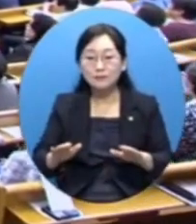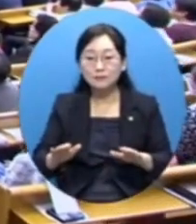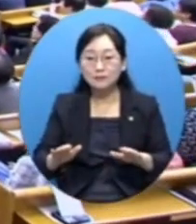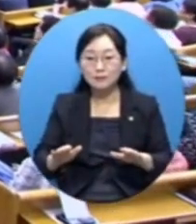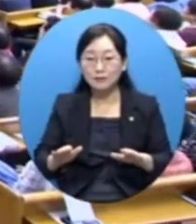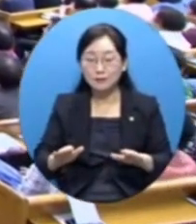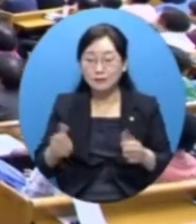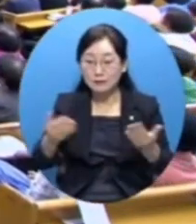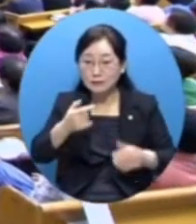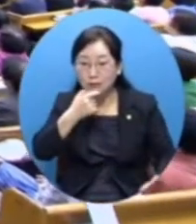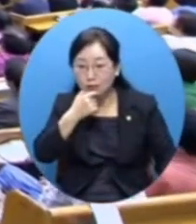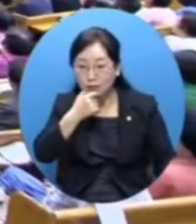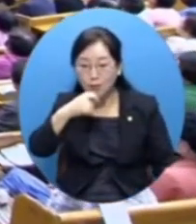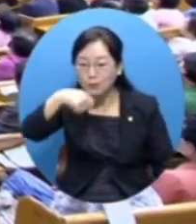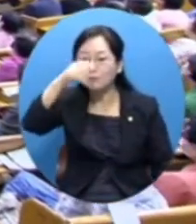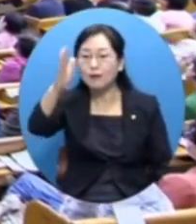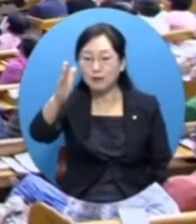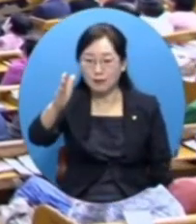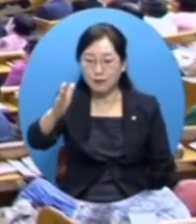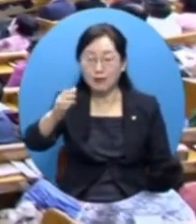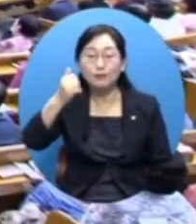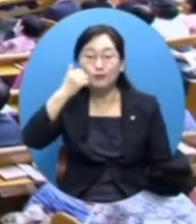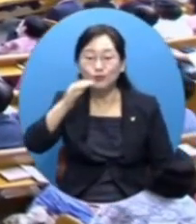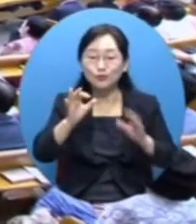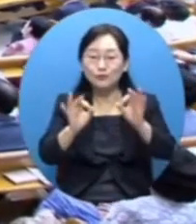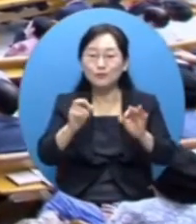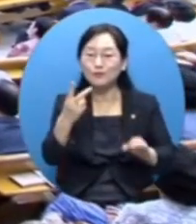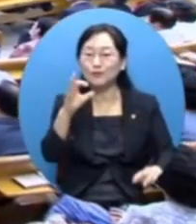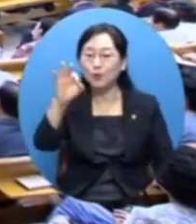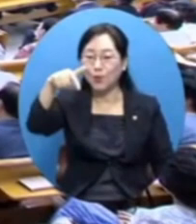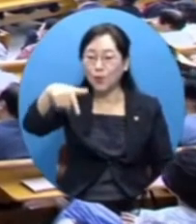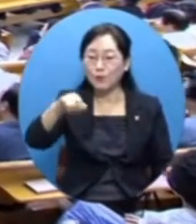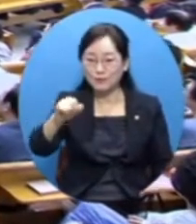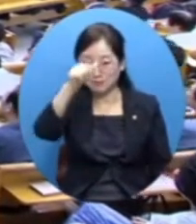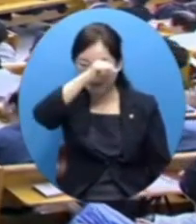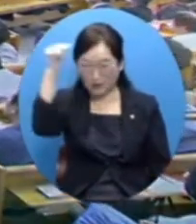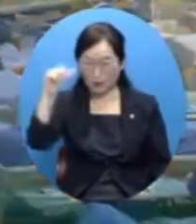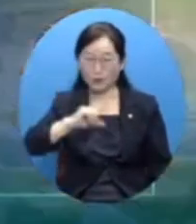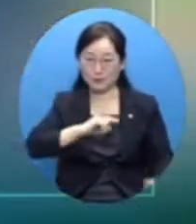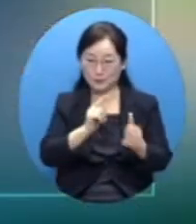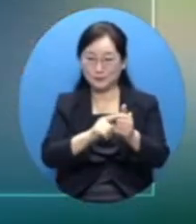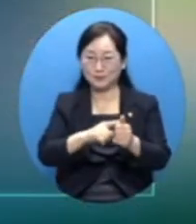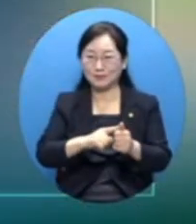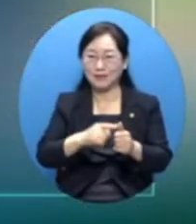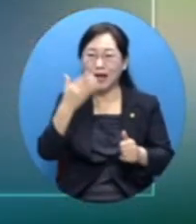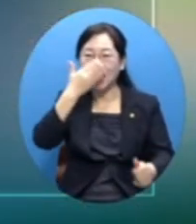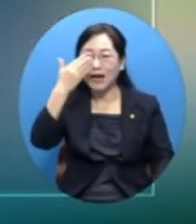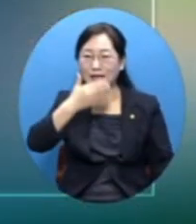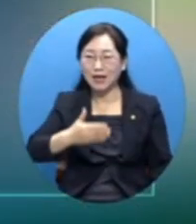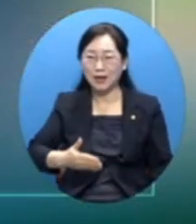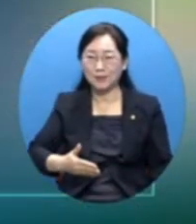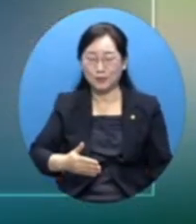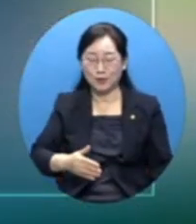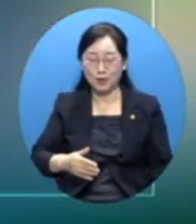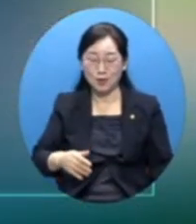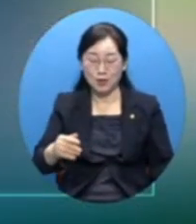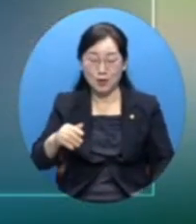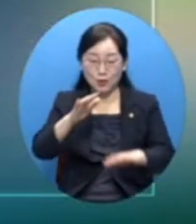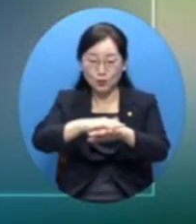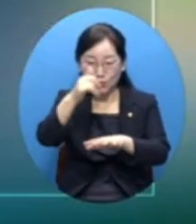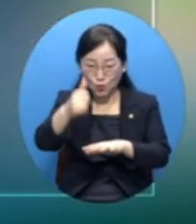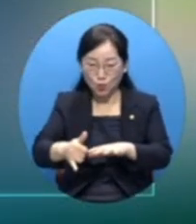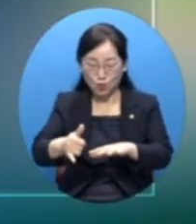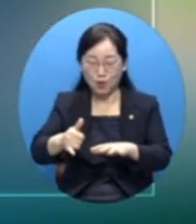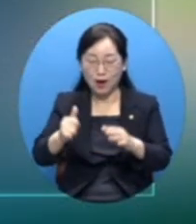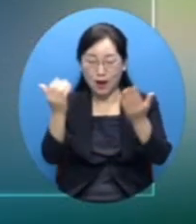먹지도 말라 하신 우리 김용기 장로님 계십니다 가난 농학교 김용희 장님을 소개하길 원합니다